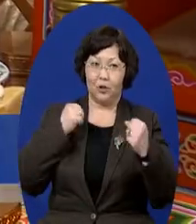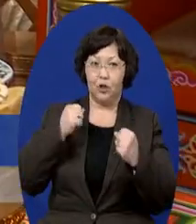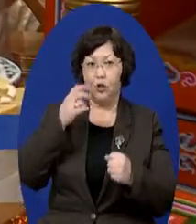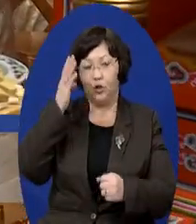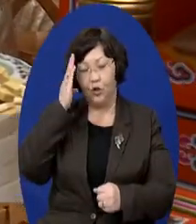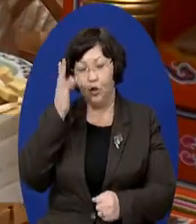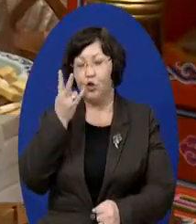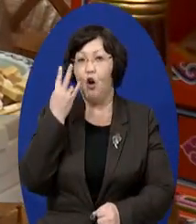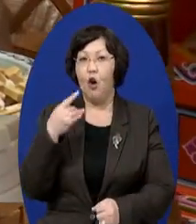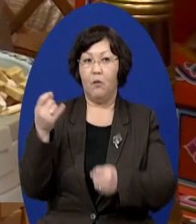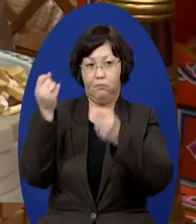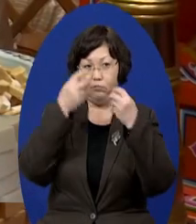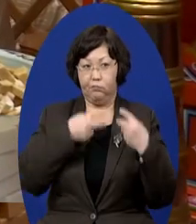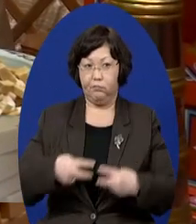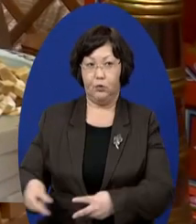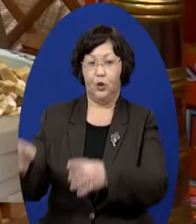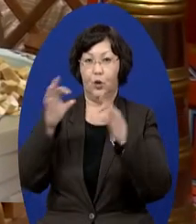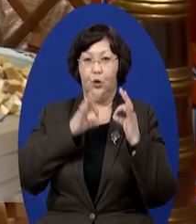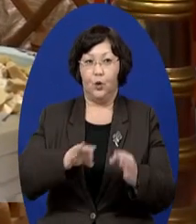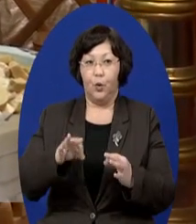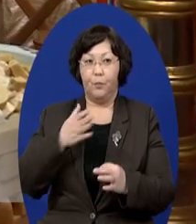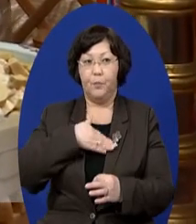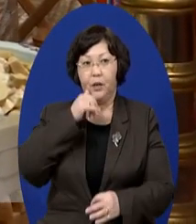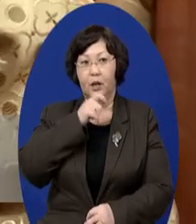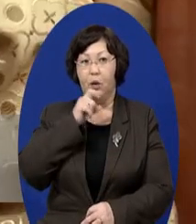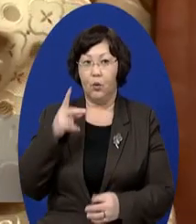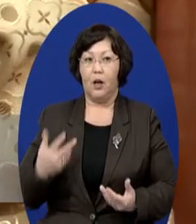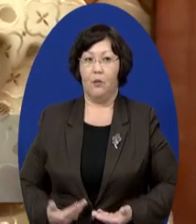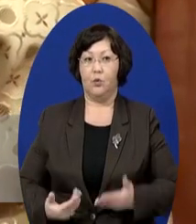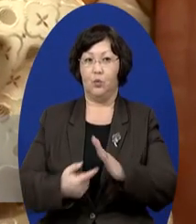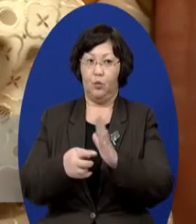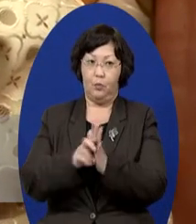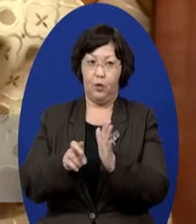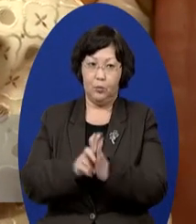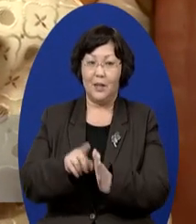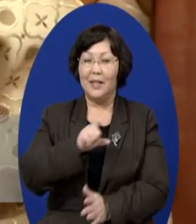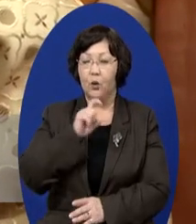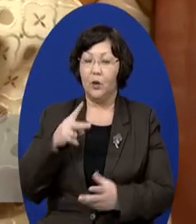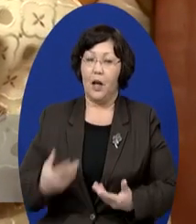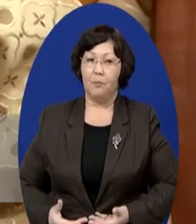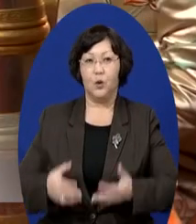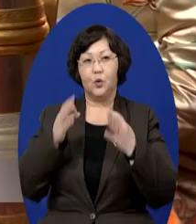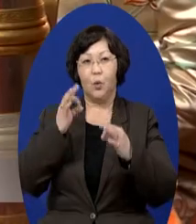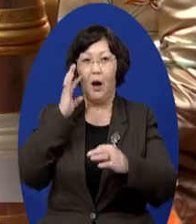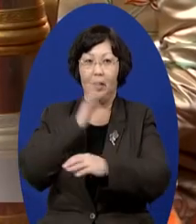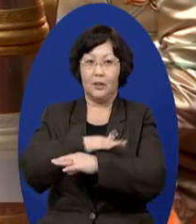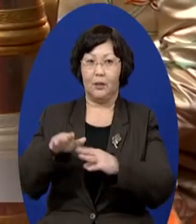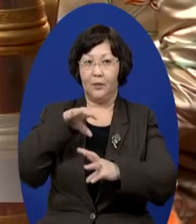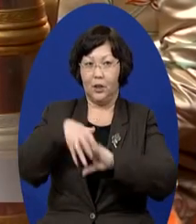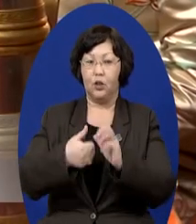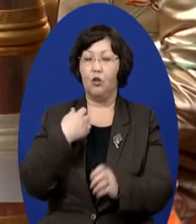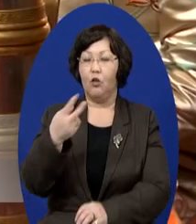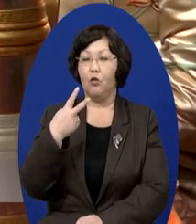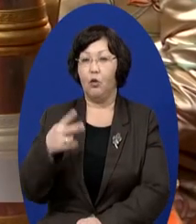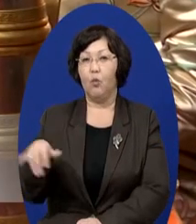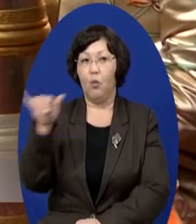барих нь эрүүл амьдрах энгийн арга юм. Энэ зарчим дээр тулгуурлан боловсруулсан эрүүл амьдралын хэм маягаа дэлхийн 22 оронд